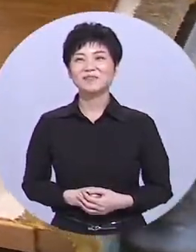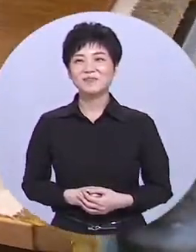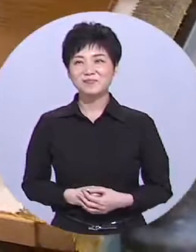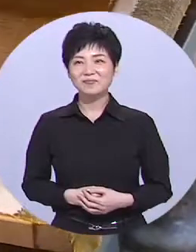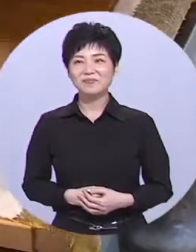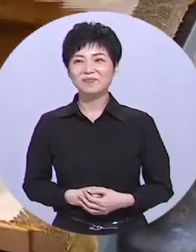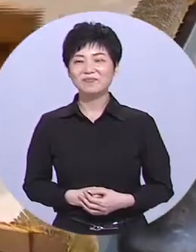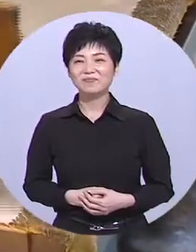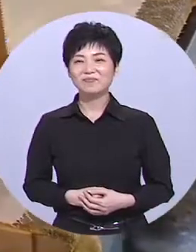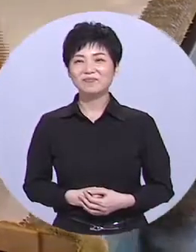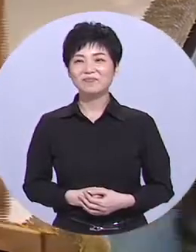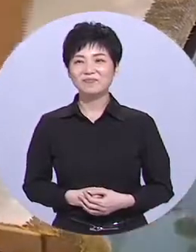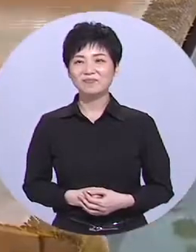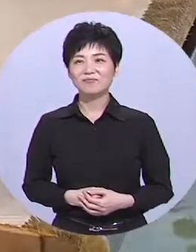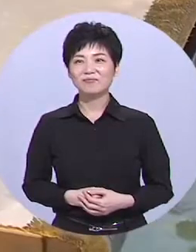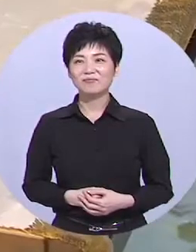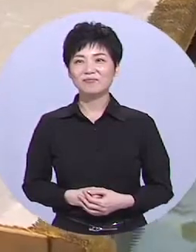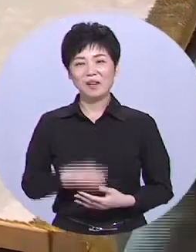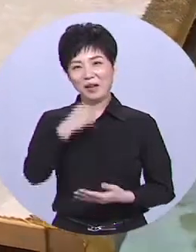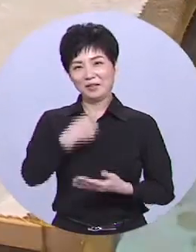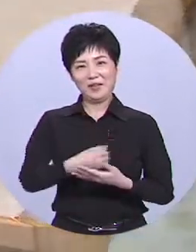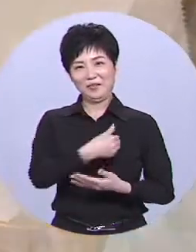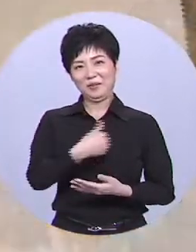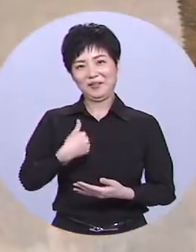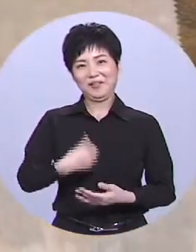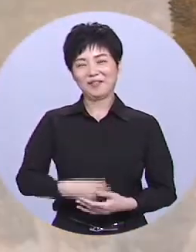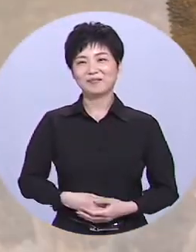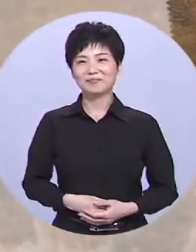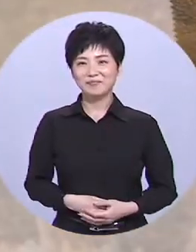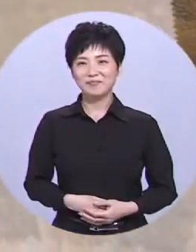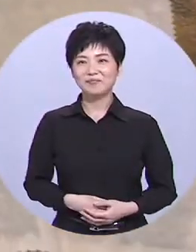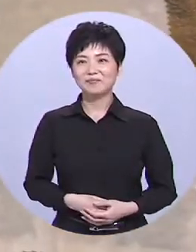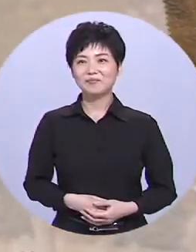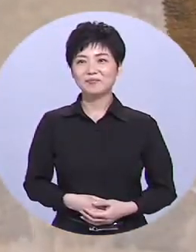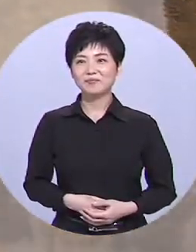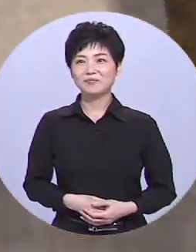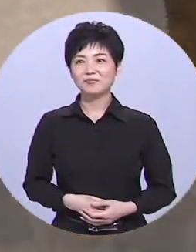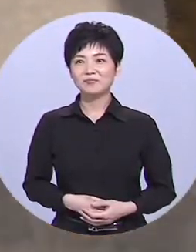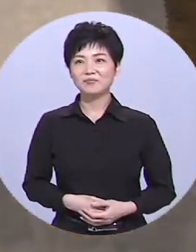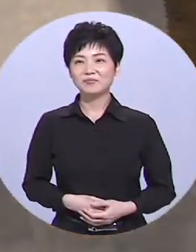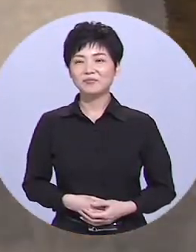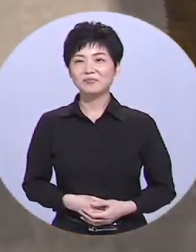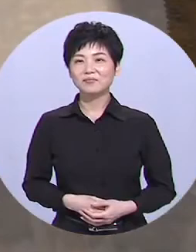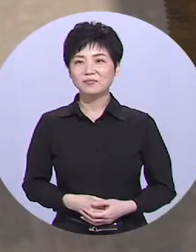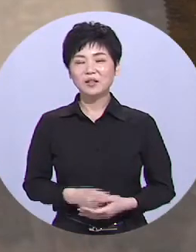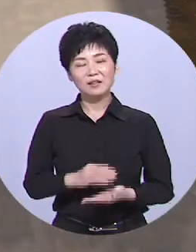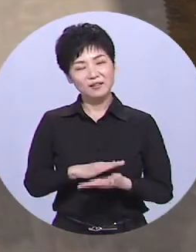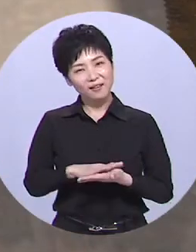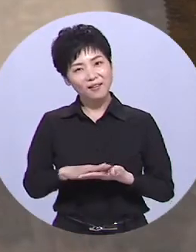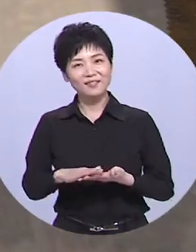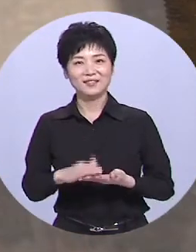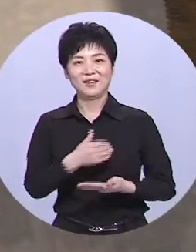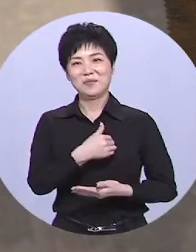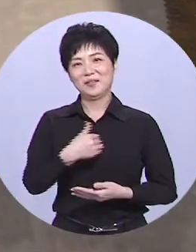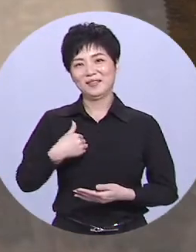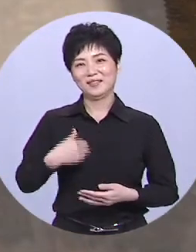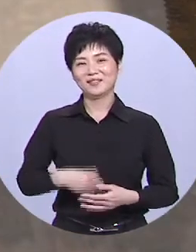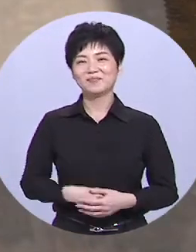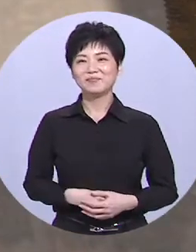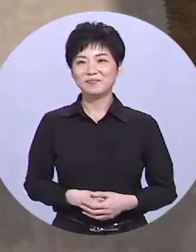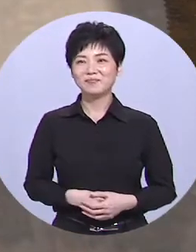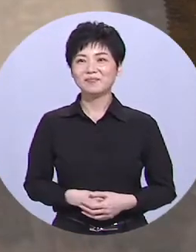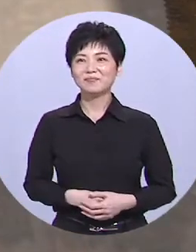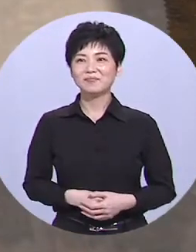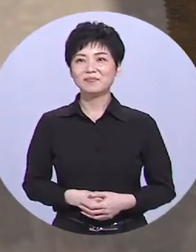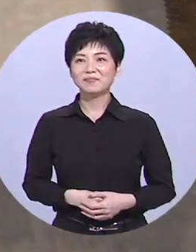なんて言いながら出来上がった和紙がこちら。 ちょっと分かりづらいかもしれないですけど、綺麗に、 はい、実にあ